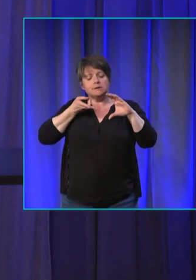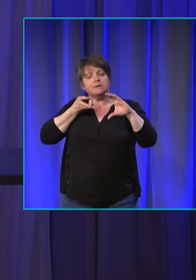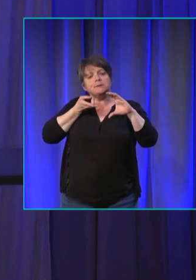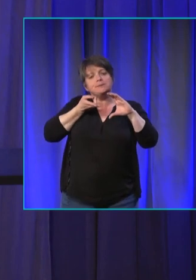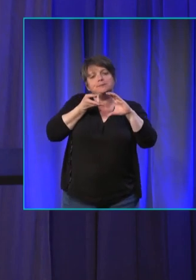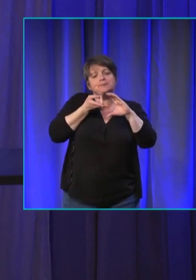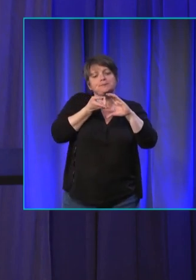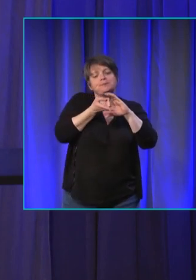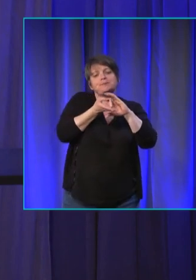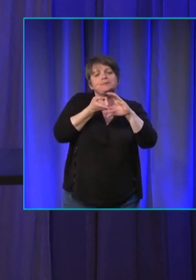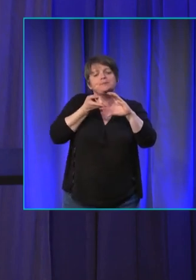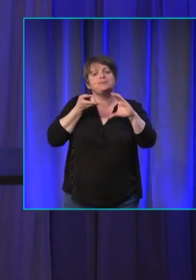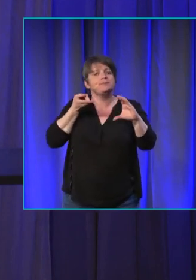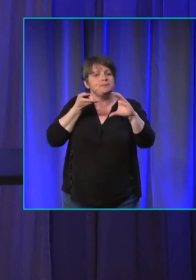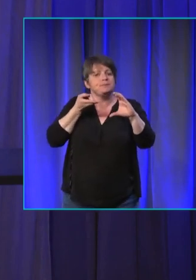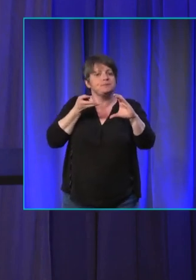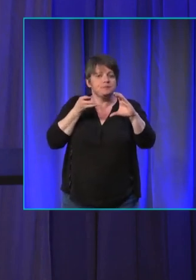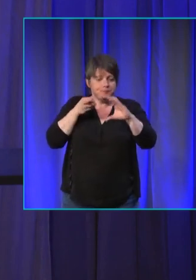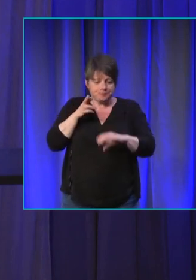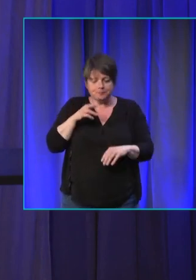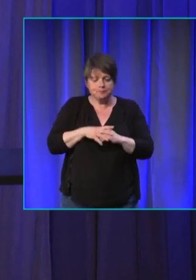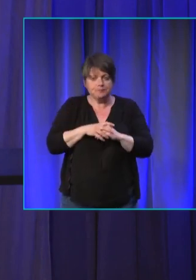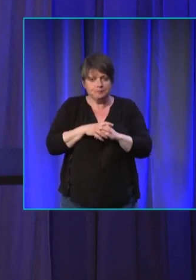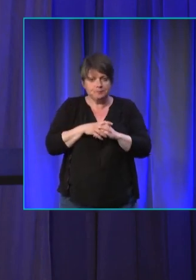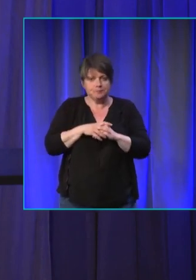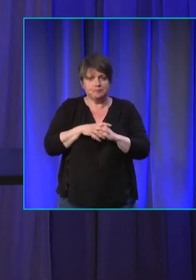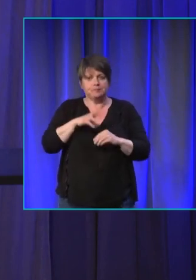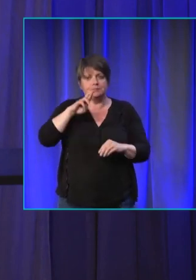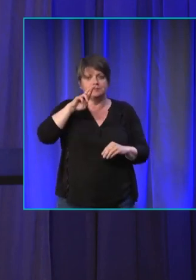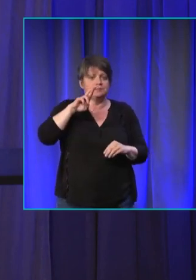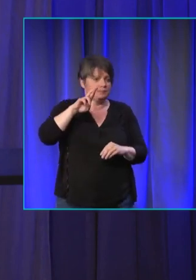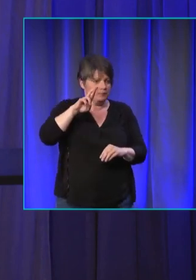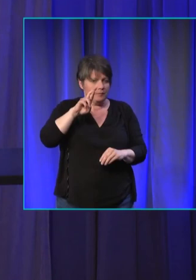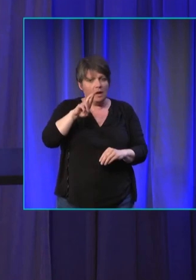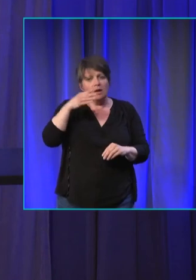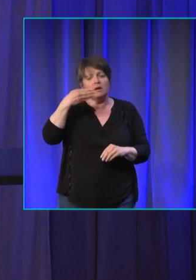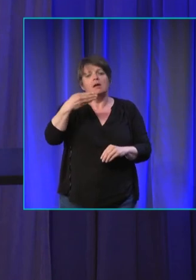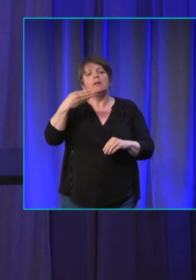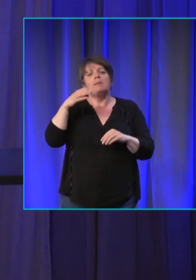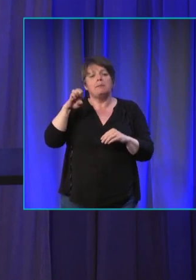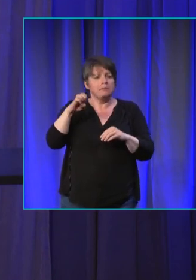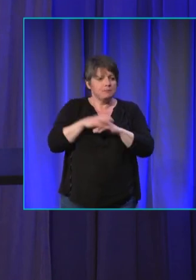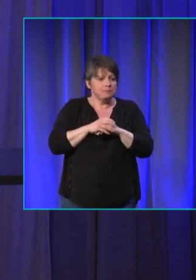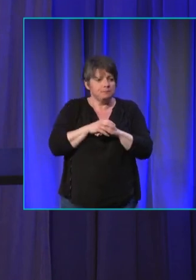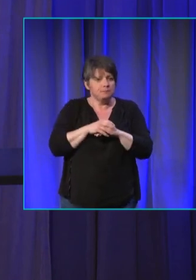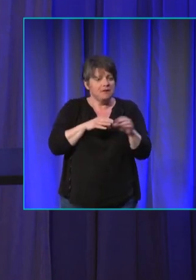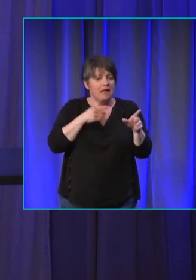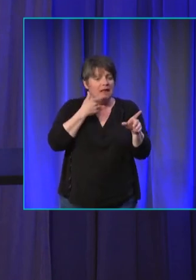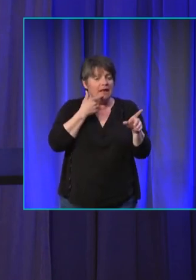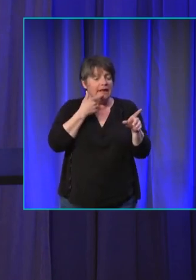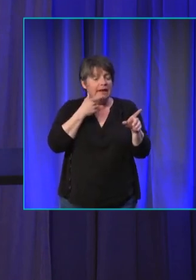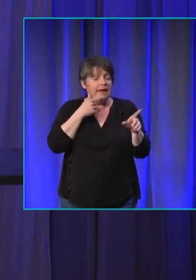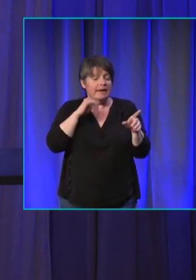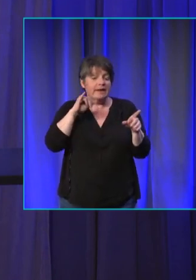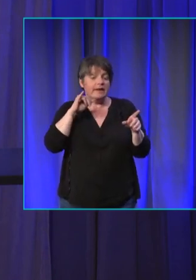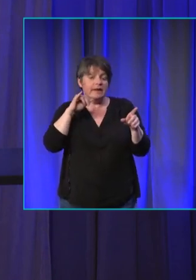nous permettent, de façon non invasive in vivo, de photographier ce qui se passe dans le muscle, au